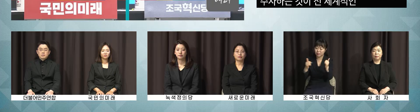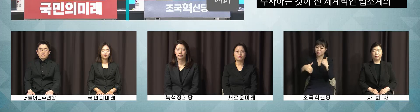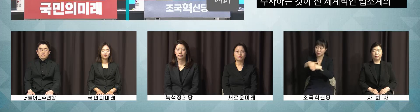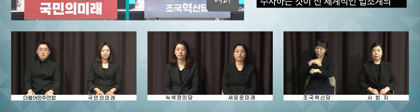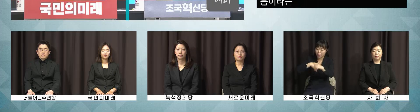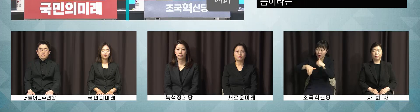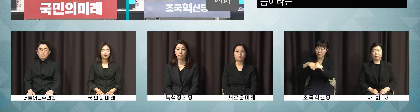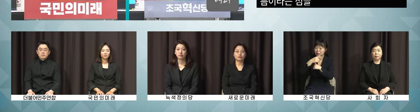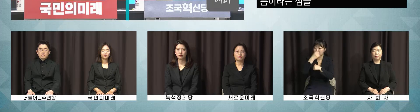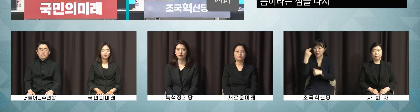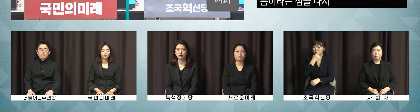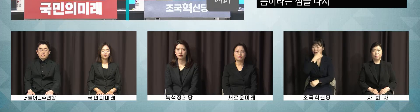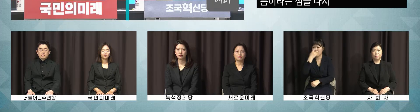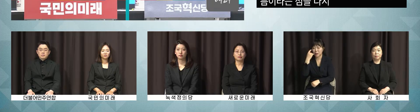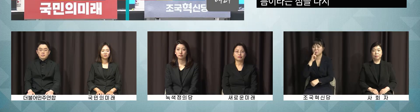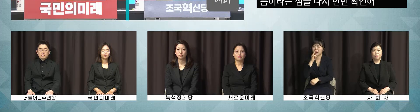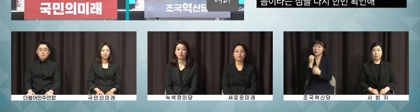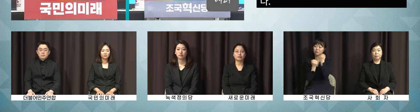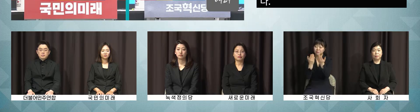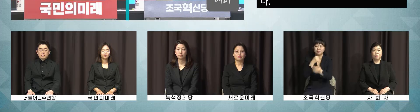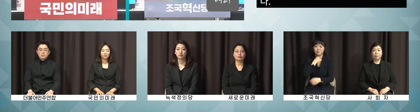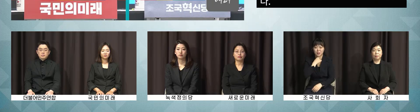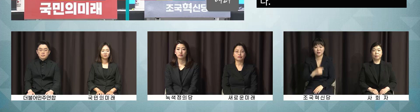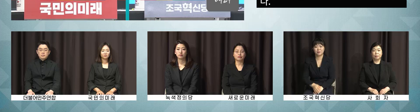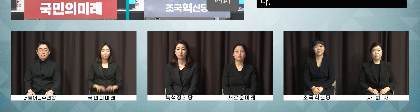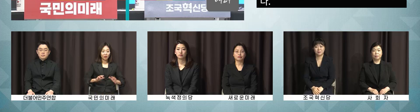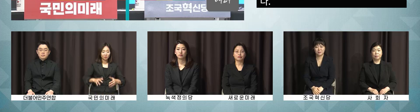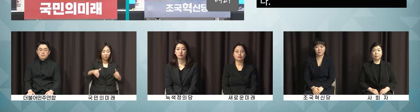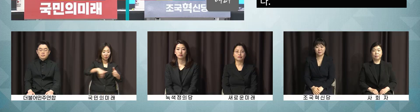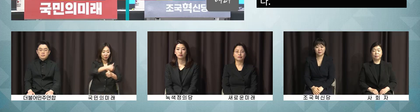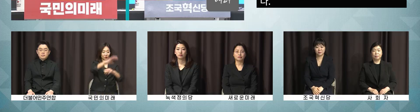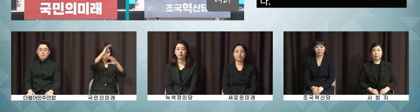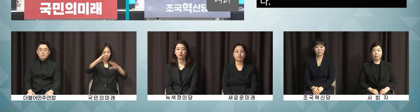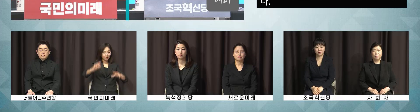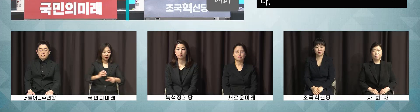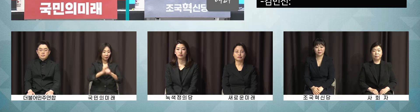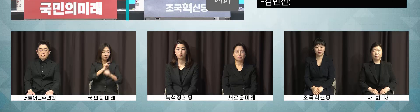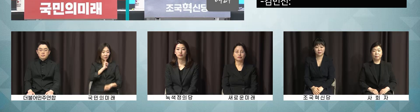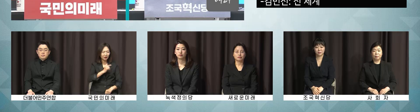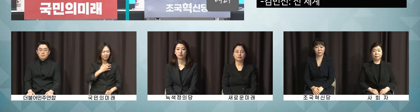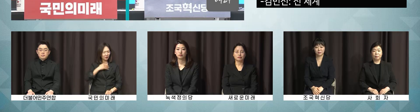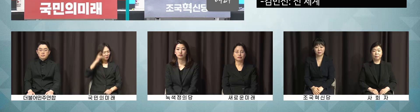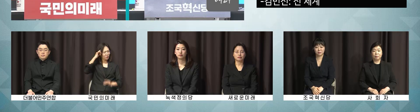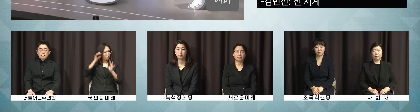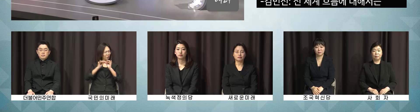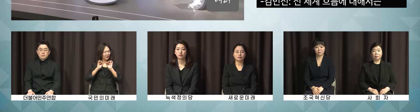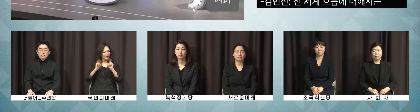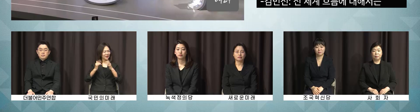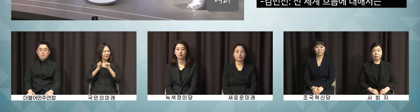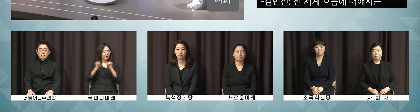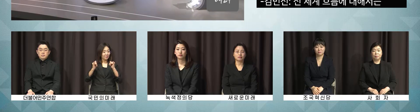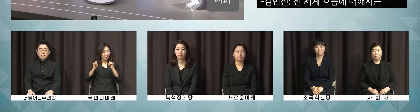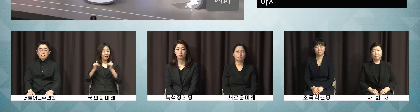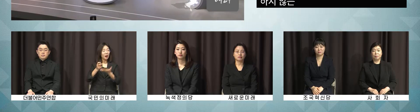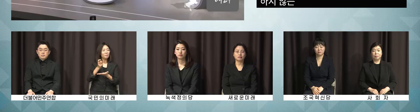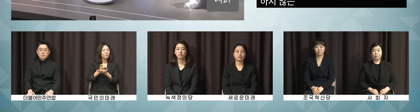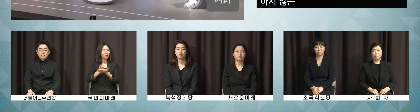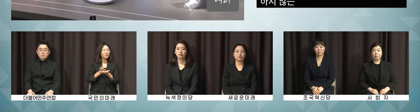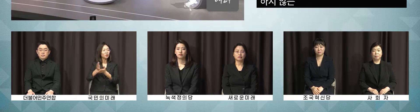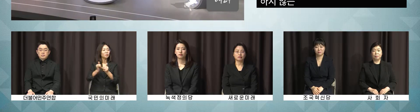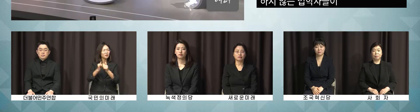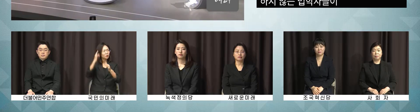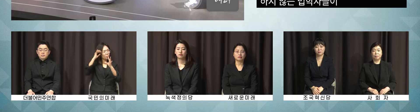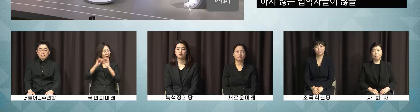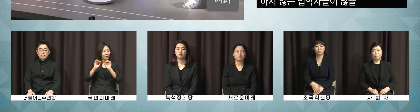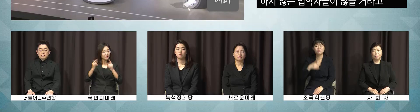점을 다시 한번 확인해 드립니다. 네, 전 세계의 흐름이라고 하는 이 말씀에 대해서는 동의하지 않는 법학자들이 굉장히 많을 것으로 제가 어떤